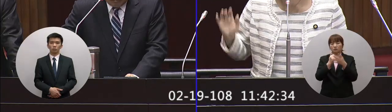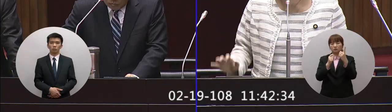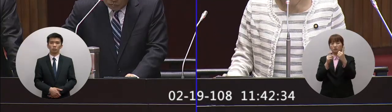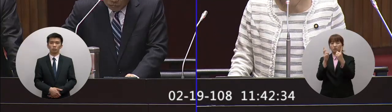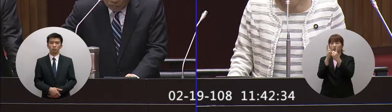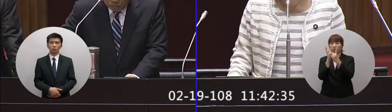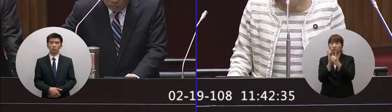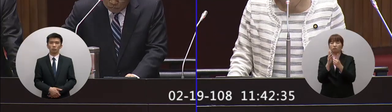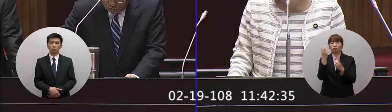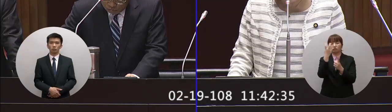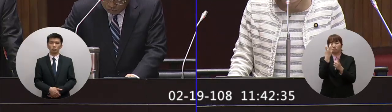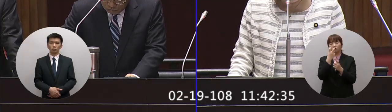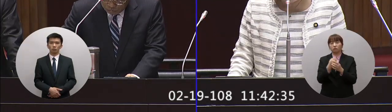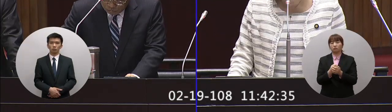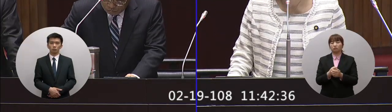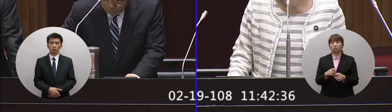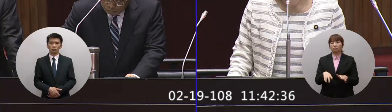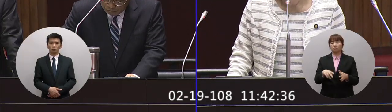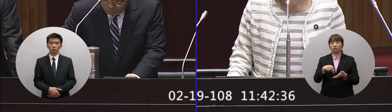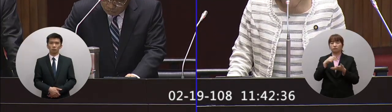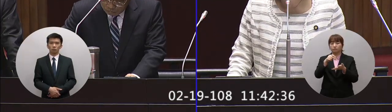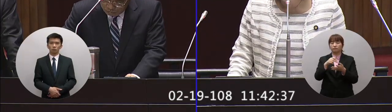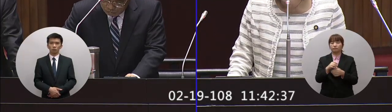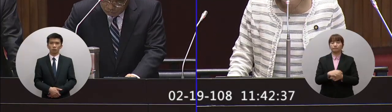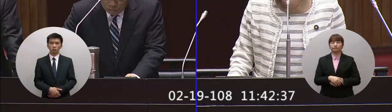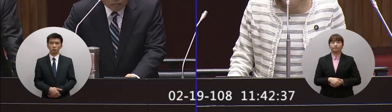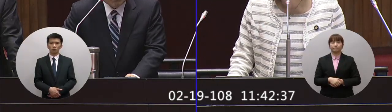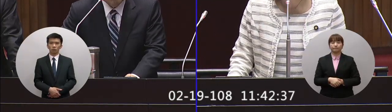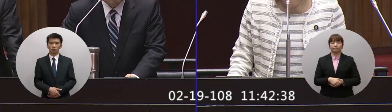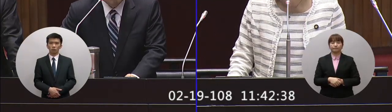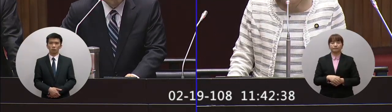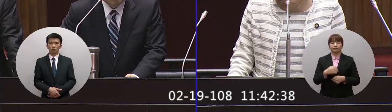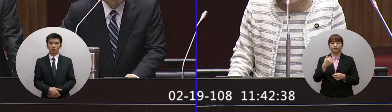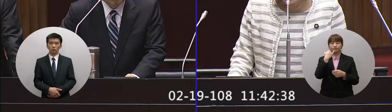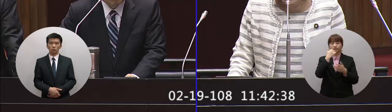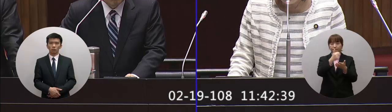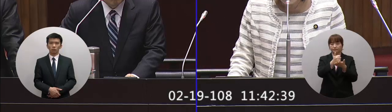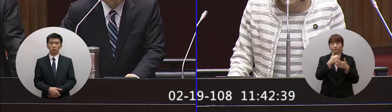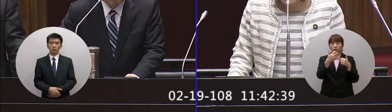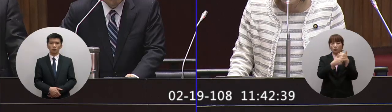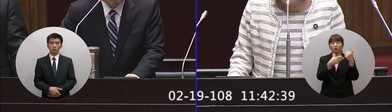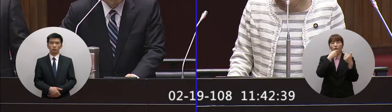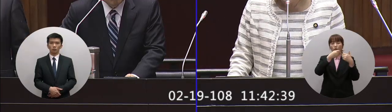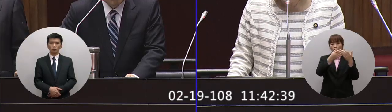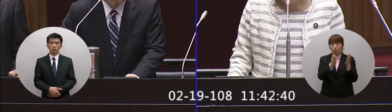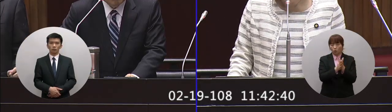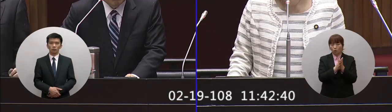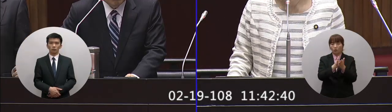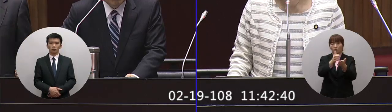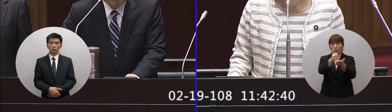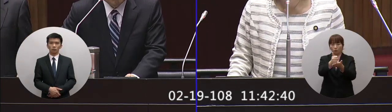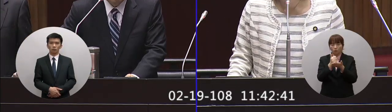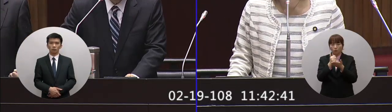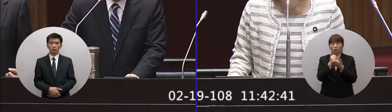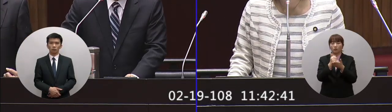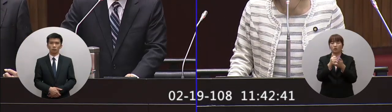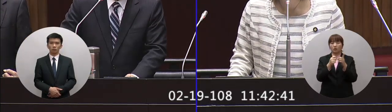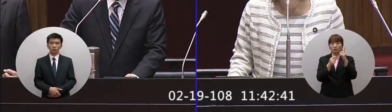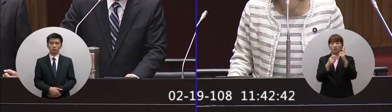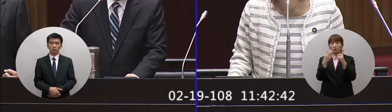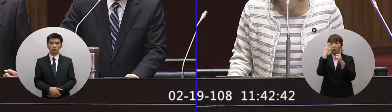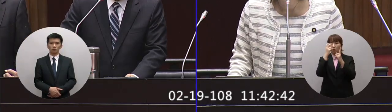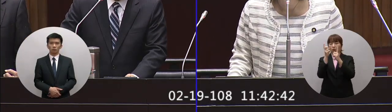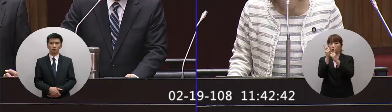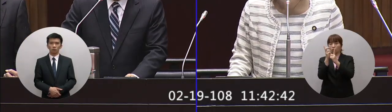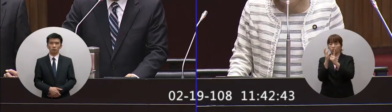所以我这边有几个简单的一个诉求，就是是不是能够请卫福部将共聘的一个照顾制度纳入